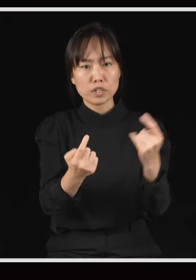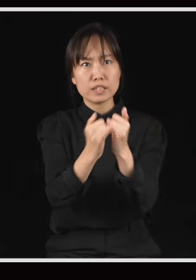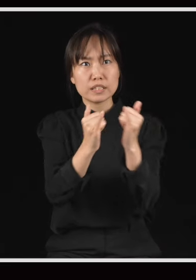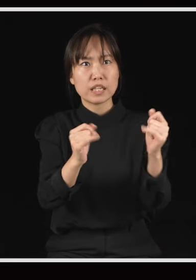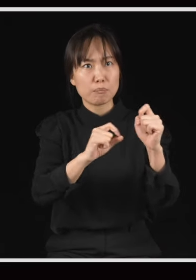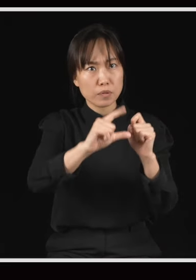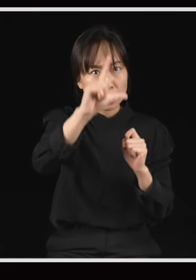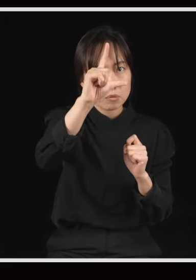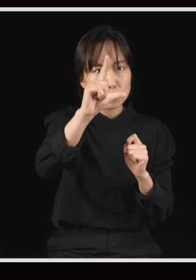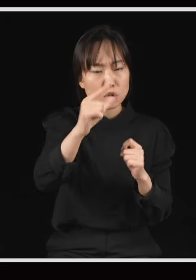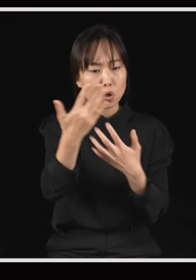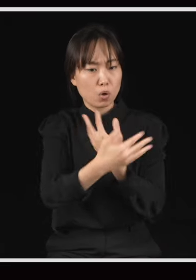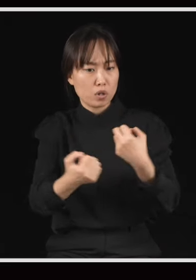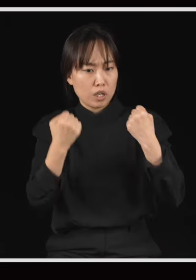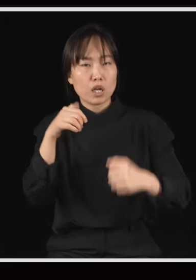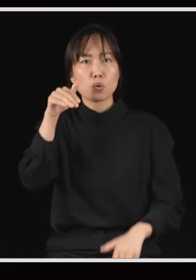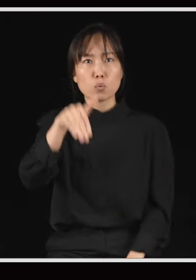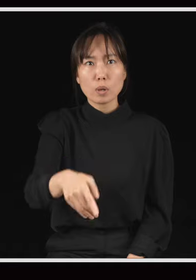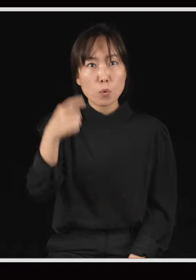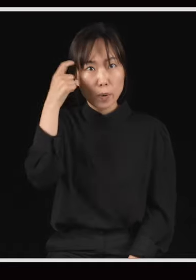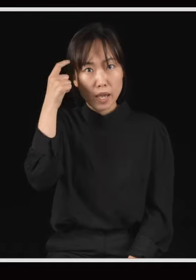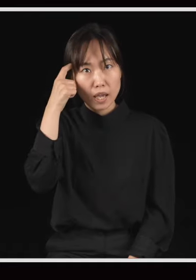뵙는 분들이 어떤 형태로 나빠지냐면,